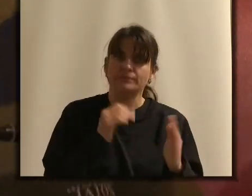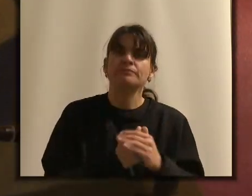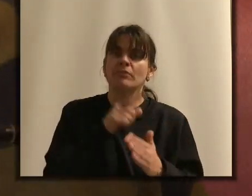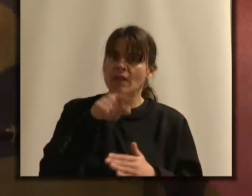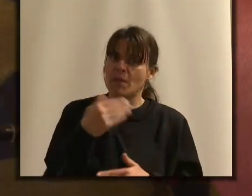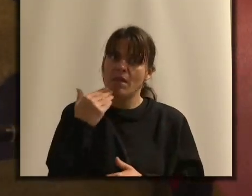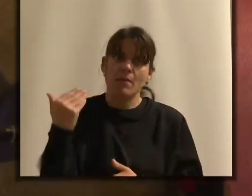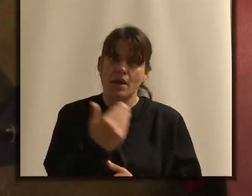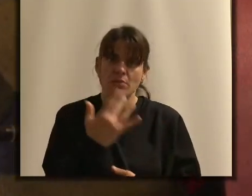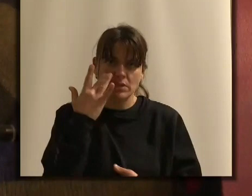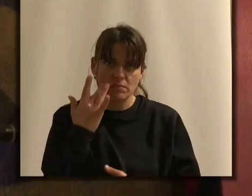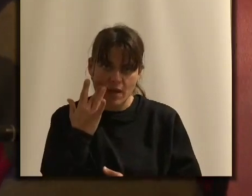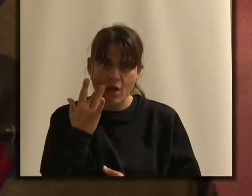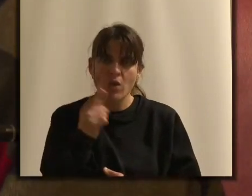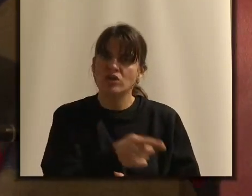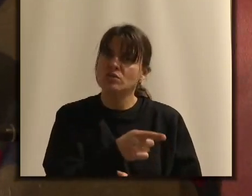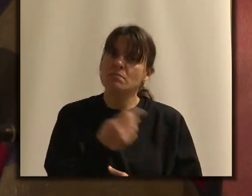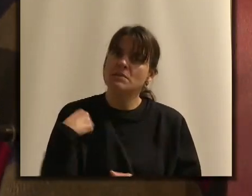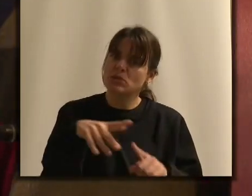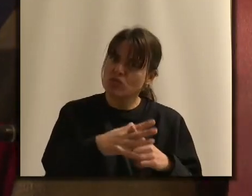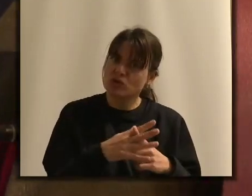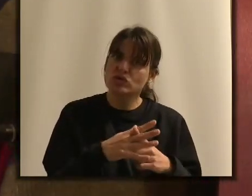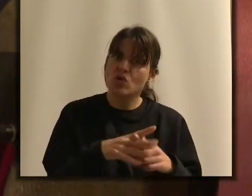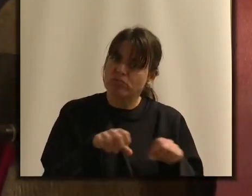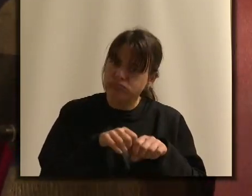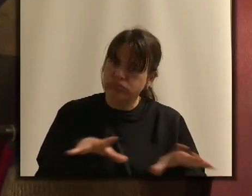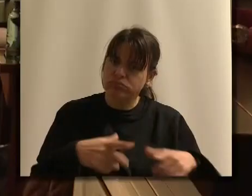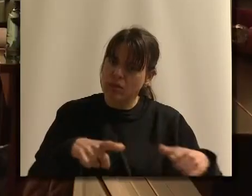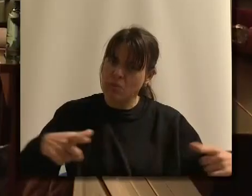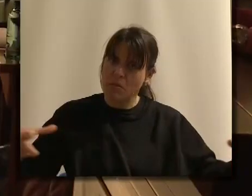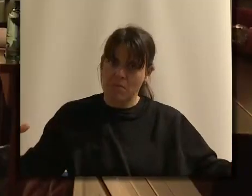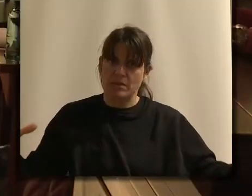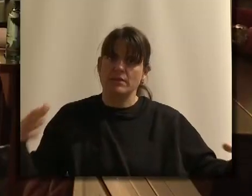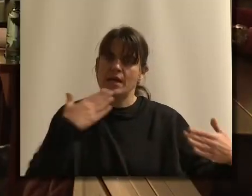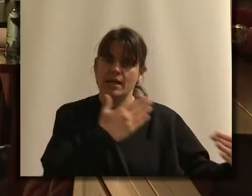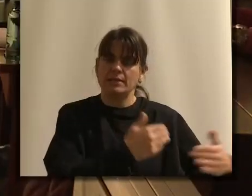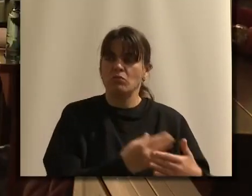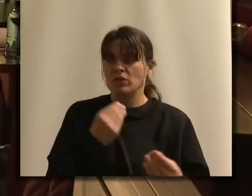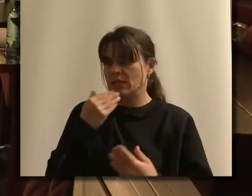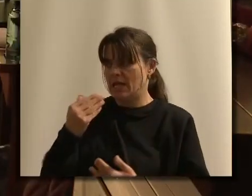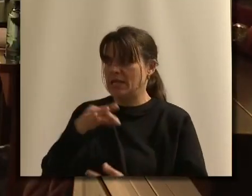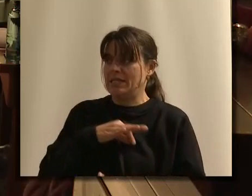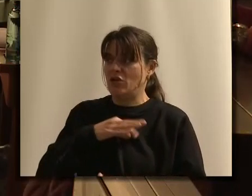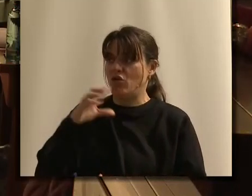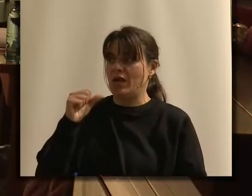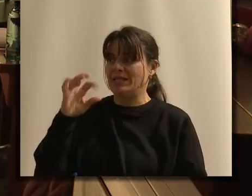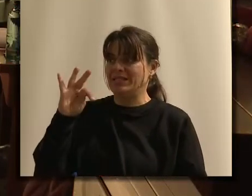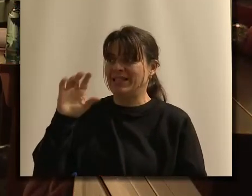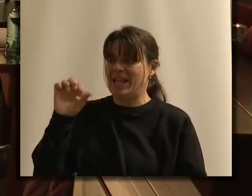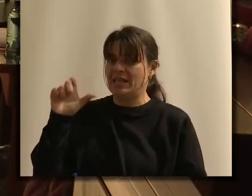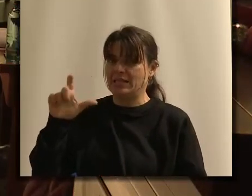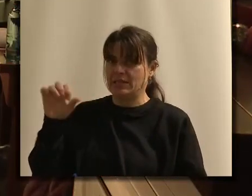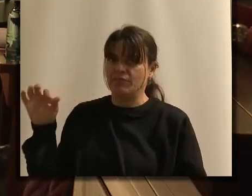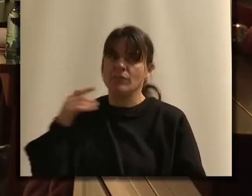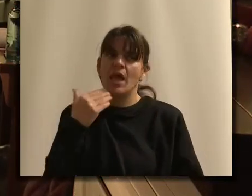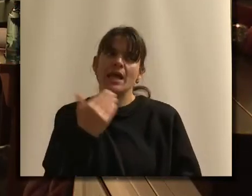d'aquesta ciutat vinguin més casos com aquest. Gràcies. Moltes gràcies, senyor Castell. Bé, agraeixo tots